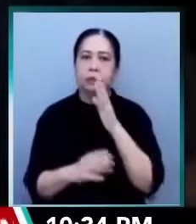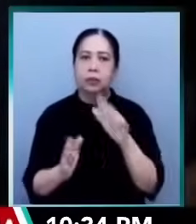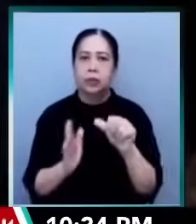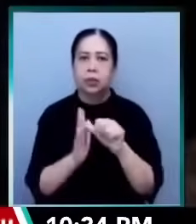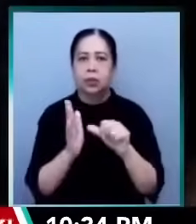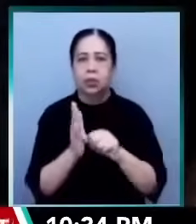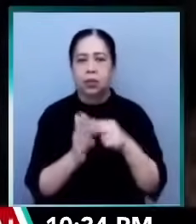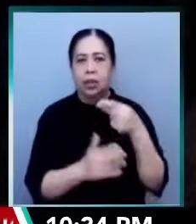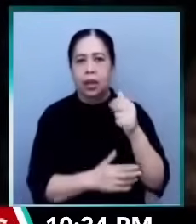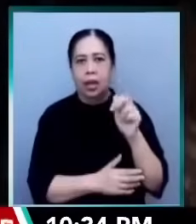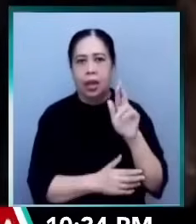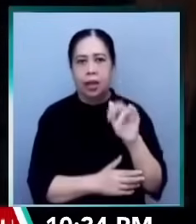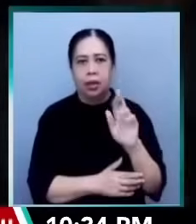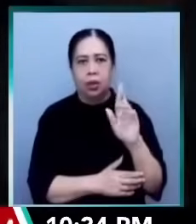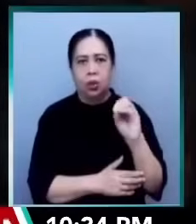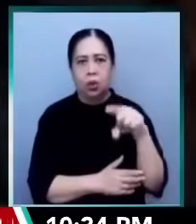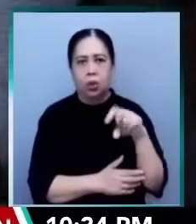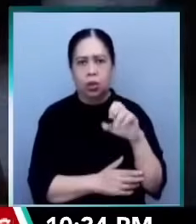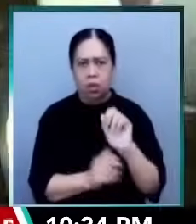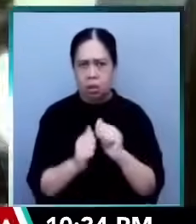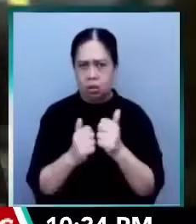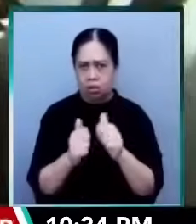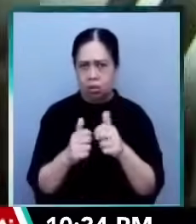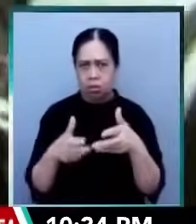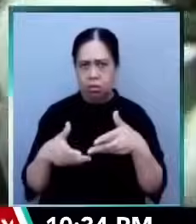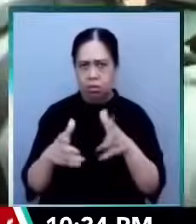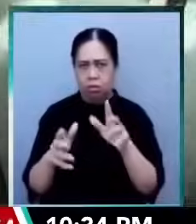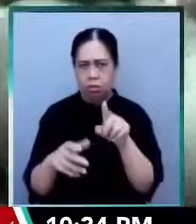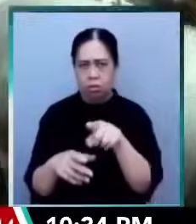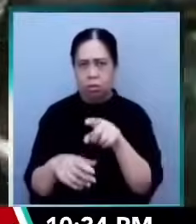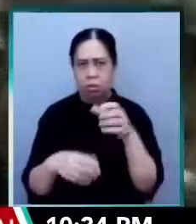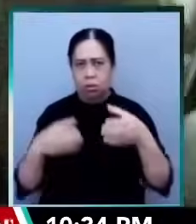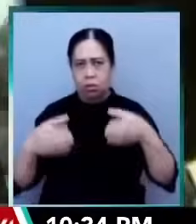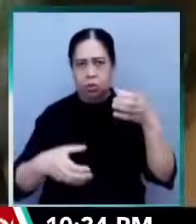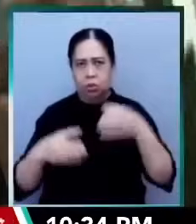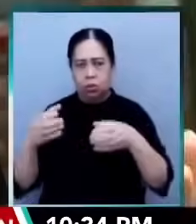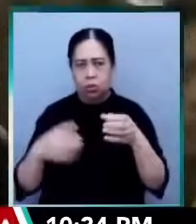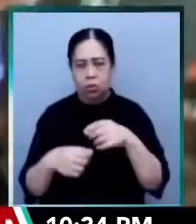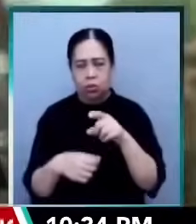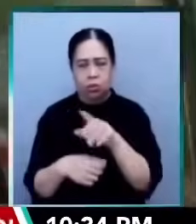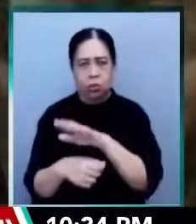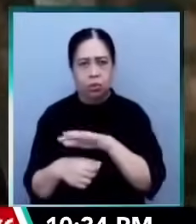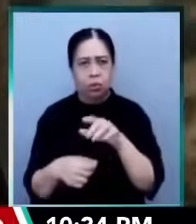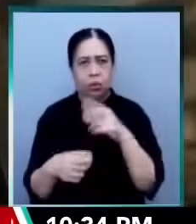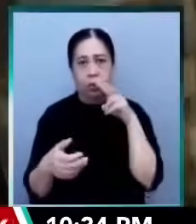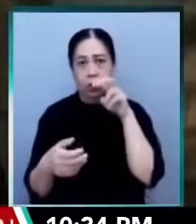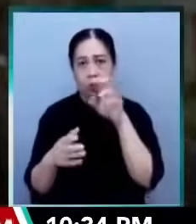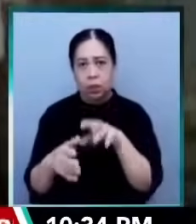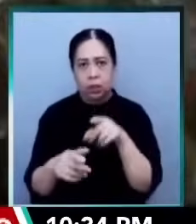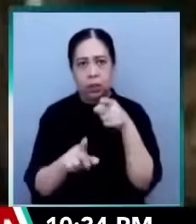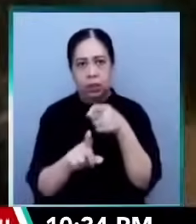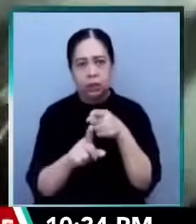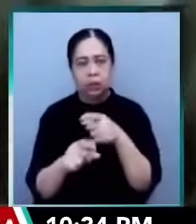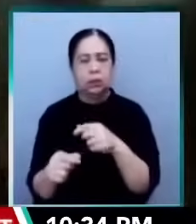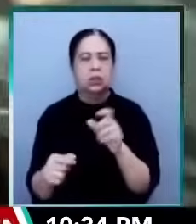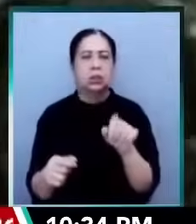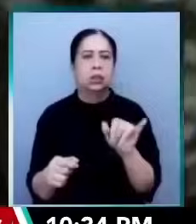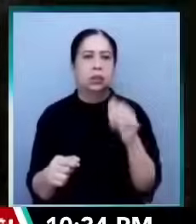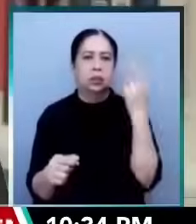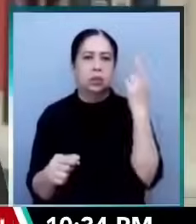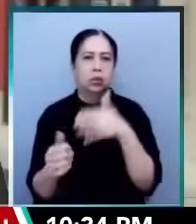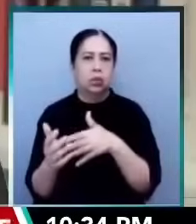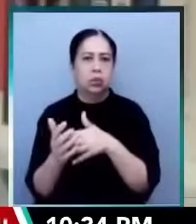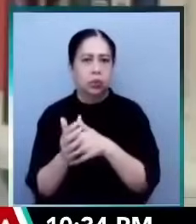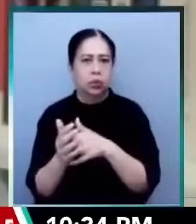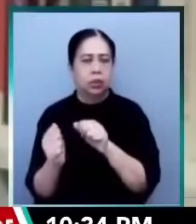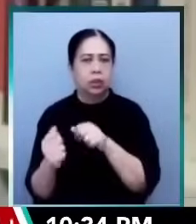ang pagbayag ng korte sa recantation o pagbawi ng testimonya ng ilang testigo na siya raw nagpahina sa ebidensya kay De Lima. It sets